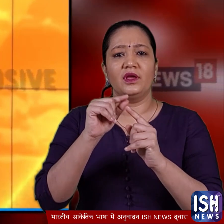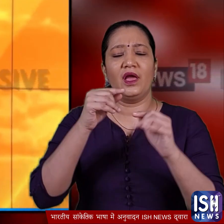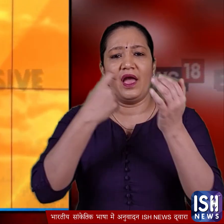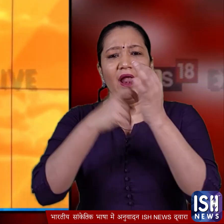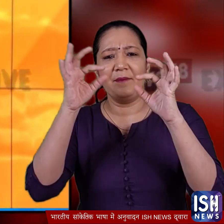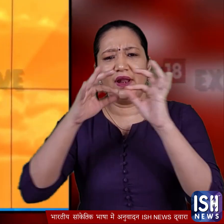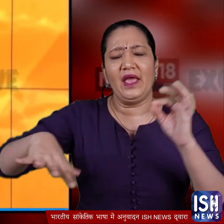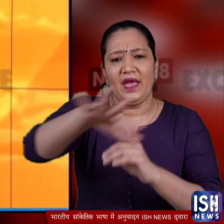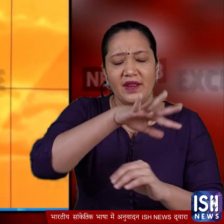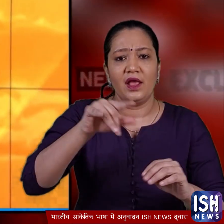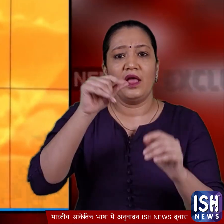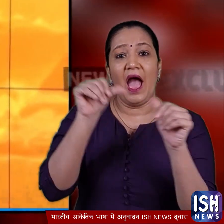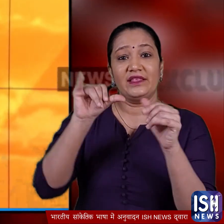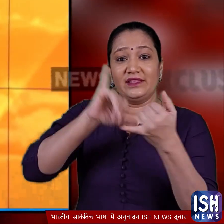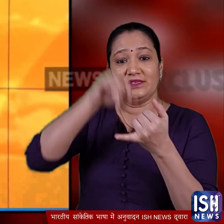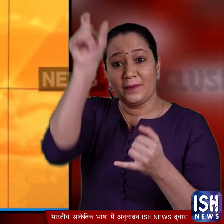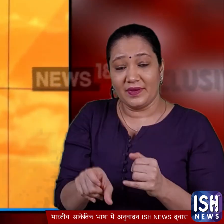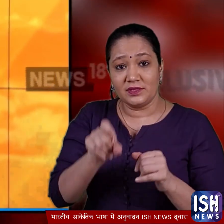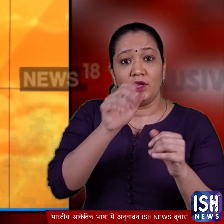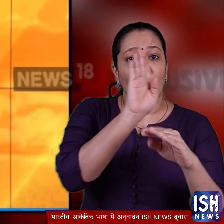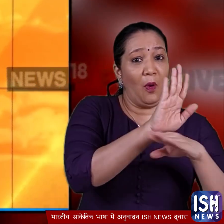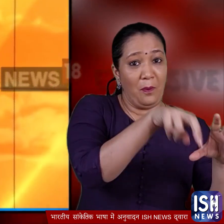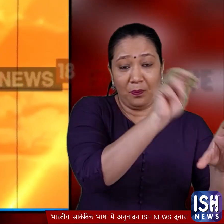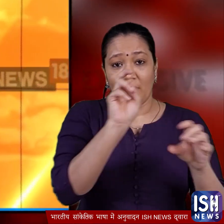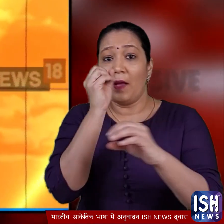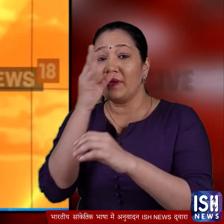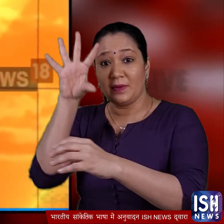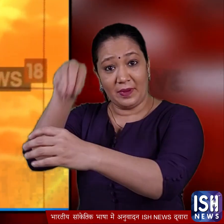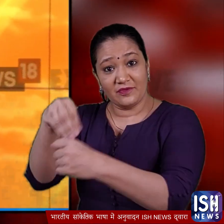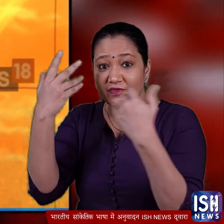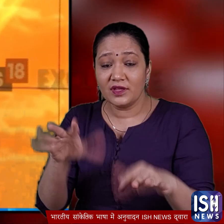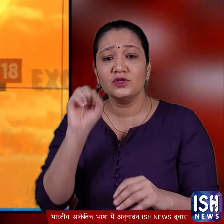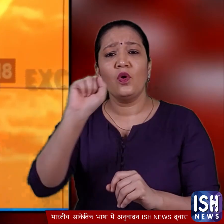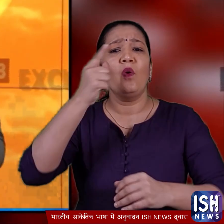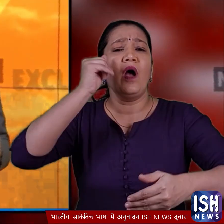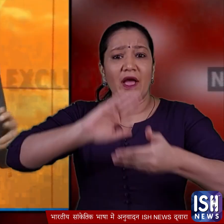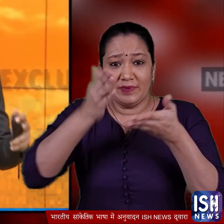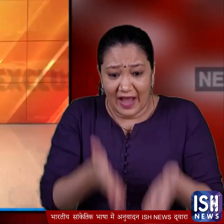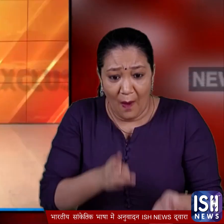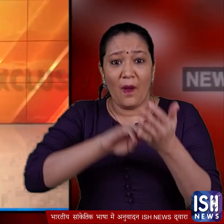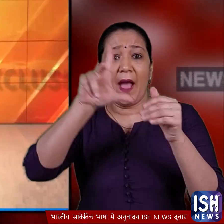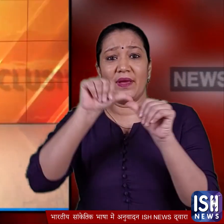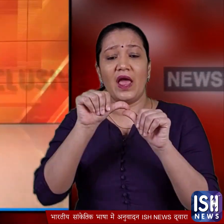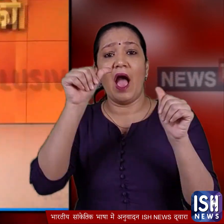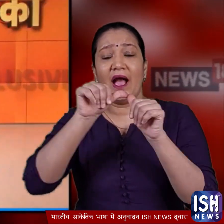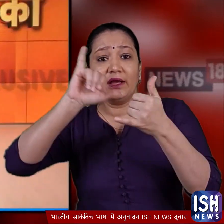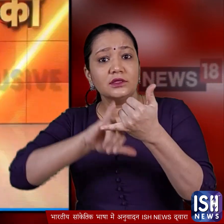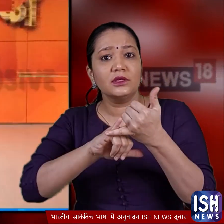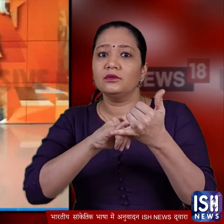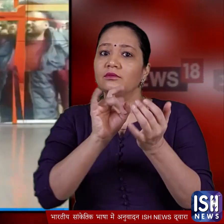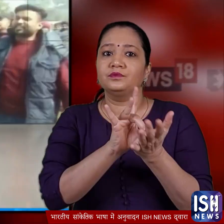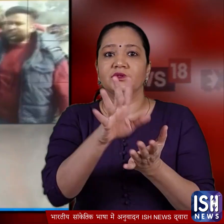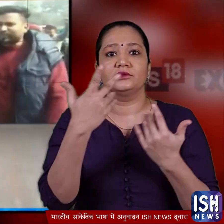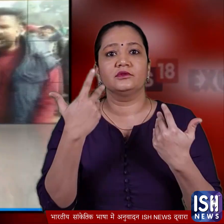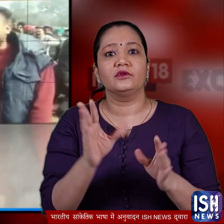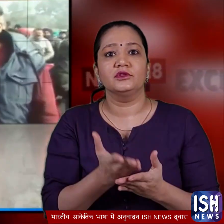यूपी की रायबरेली सदर सीट से विधायक अदिति सिंह के कांग्रेस छोड़कर बीजेपी में जाने के बाद उनके पति और मौजूदा विधायक अंगद सिंह की